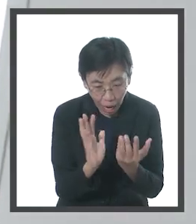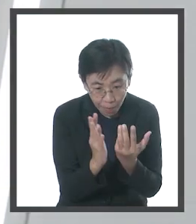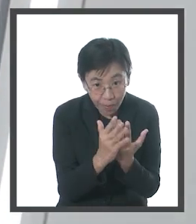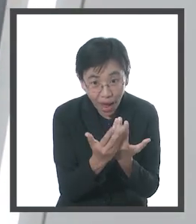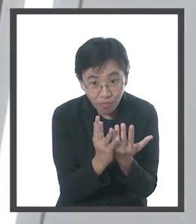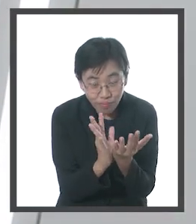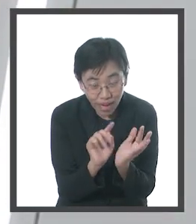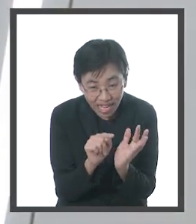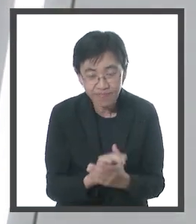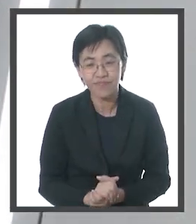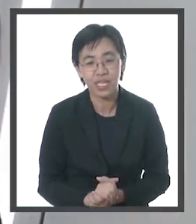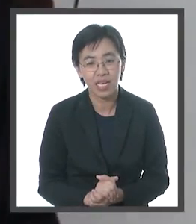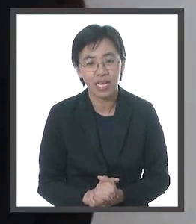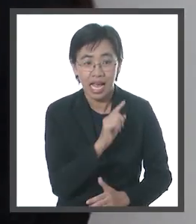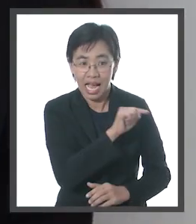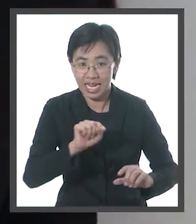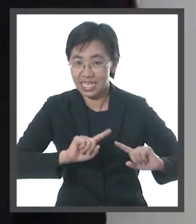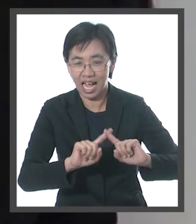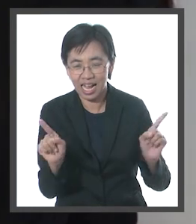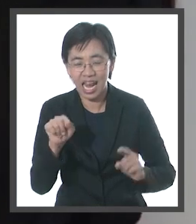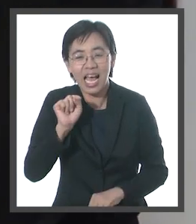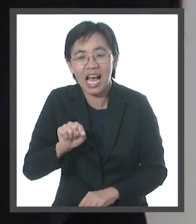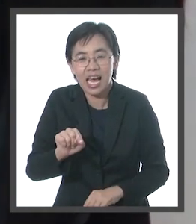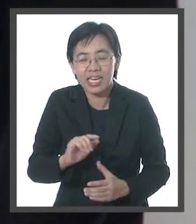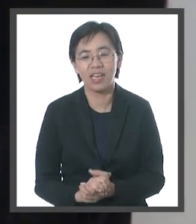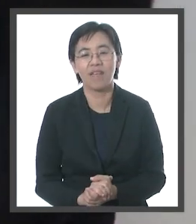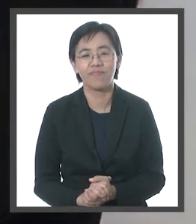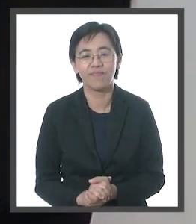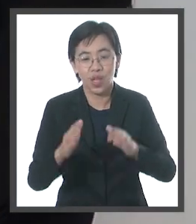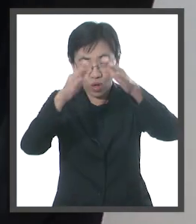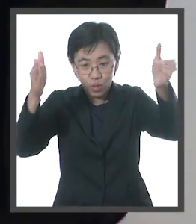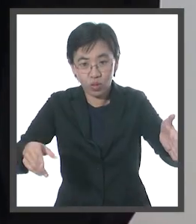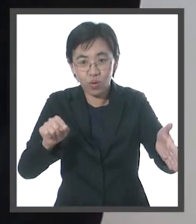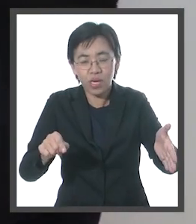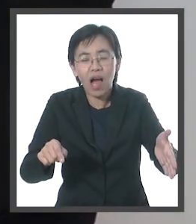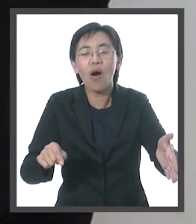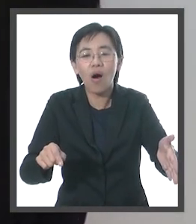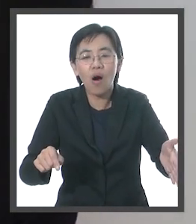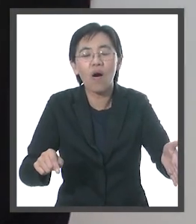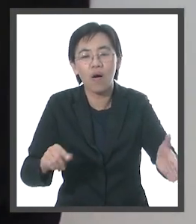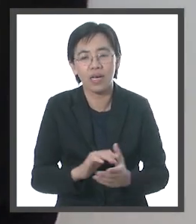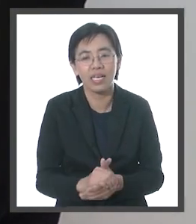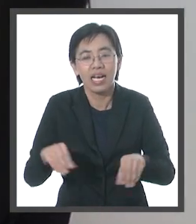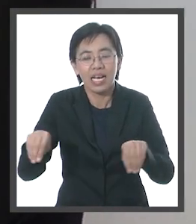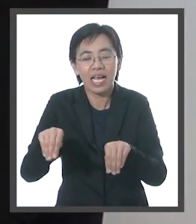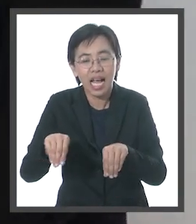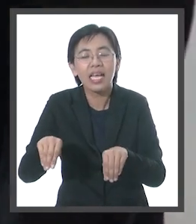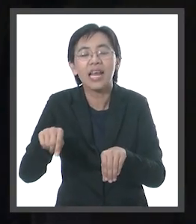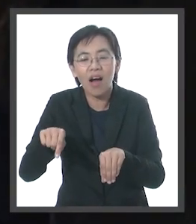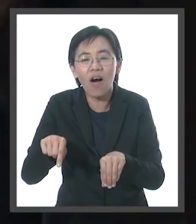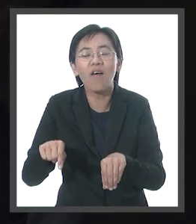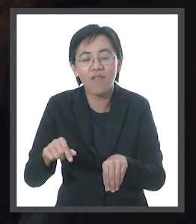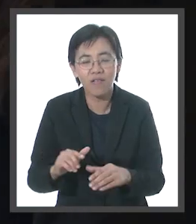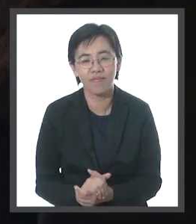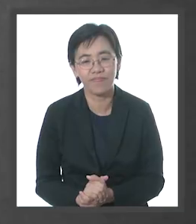างกับตรงโซน Inspiration Hall นิดนึงนะคะคือโซนนี้เนี่ยเราจะอยู่ใกล้กับโซนที่เราเรียกว่าคาเฟ่ของศูนย์ริสนะคะ